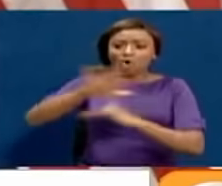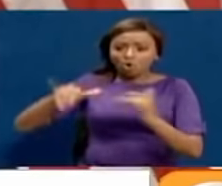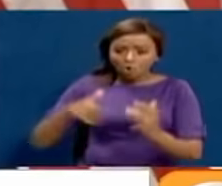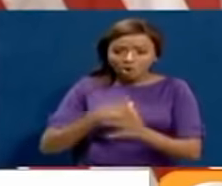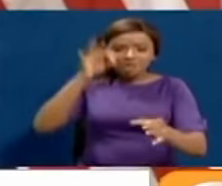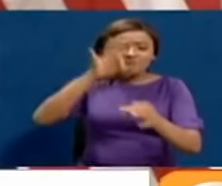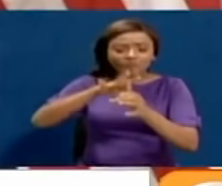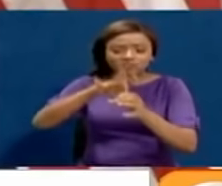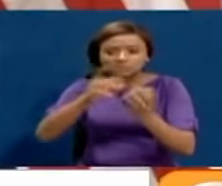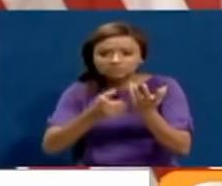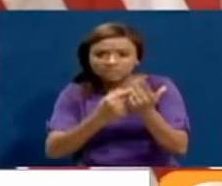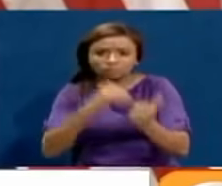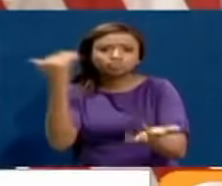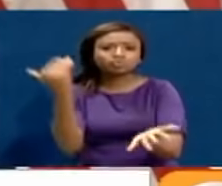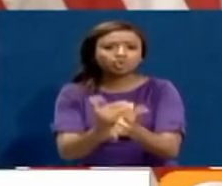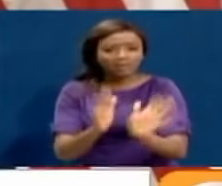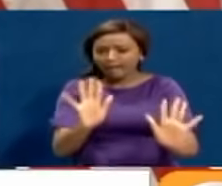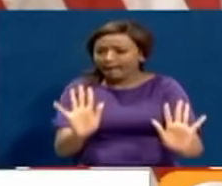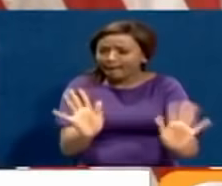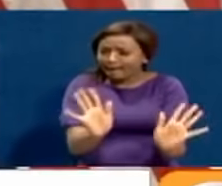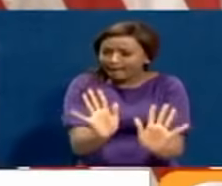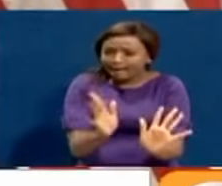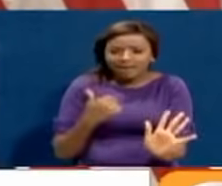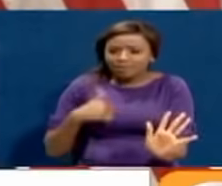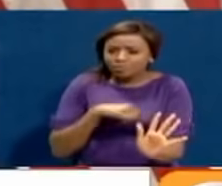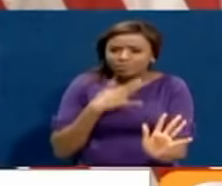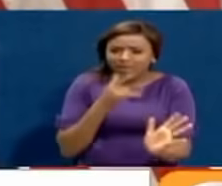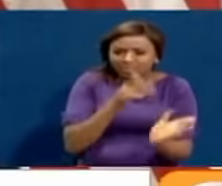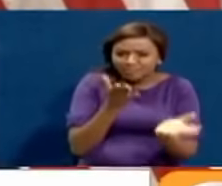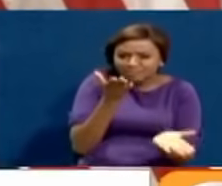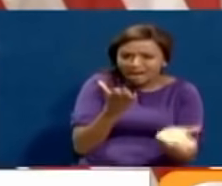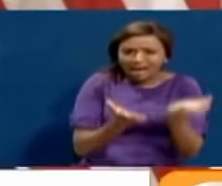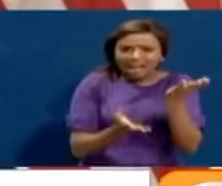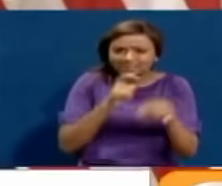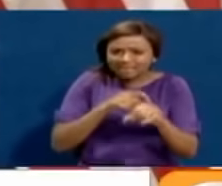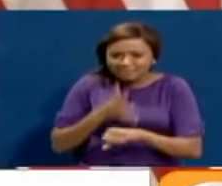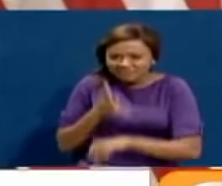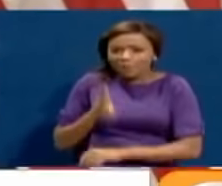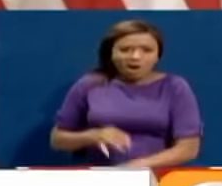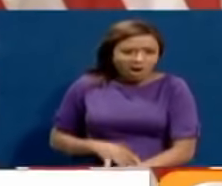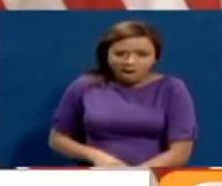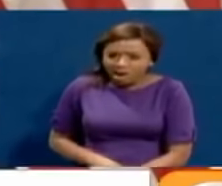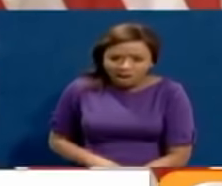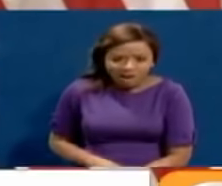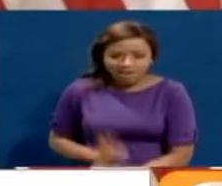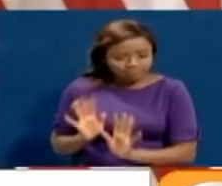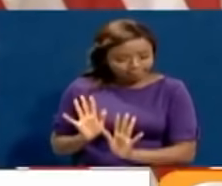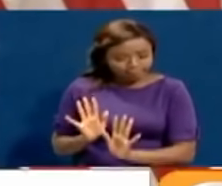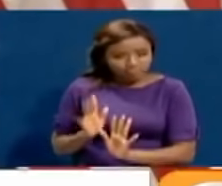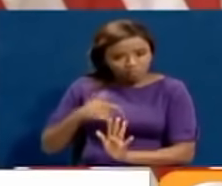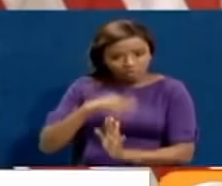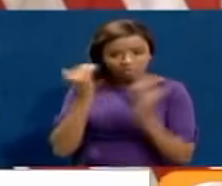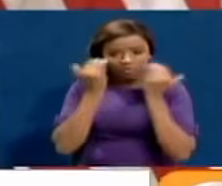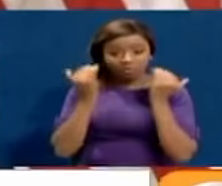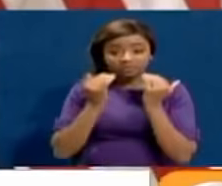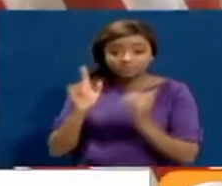voting to stop. We don't want them to find any ballots at 4 o'clock in the morning and add them to the list. Kwa